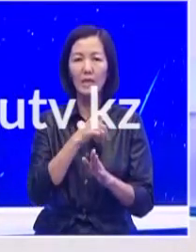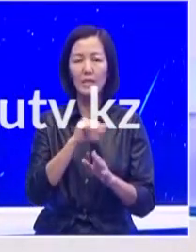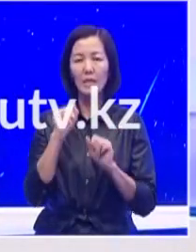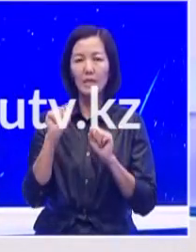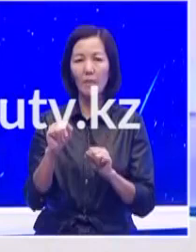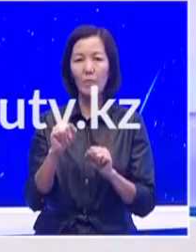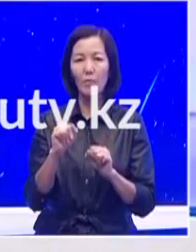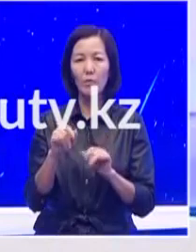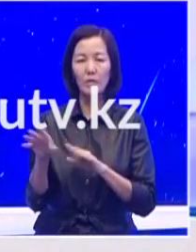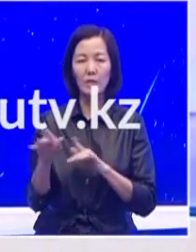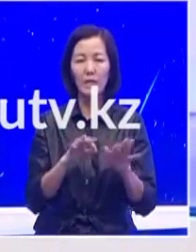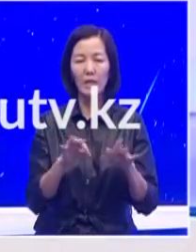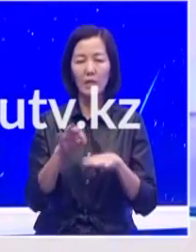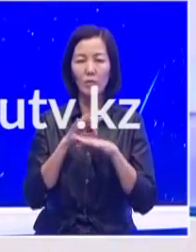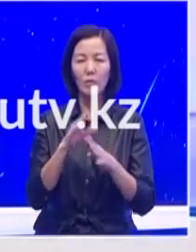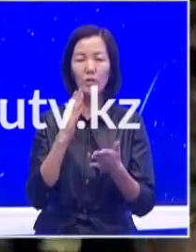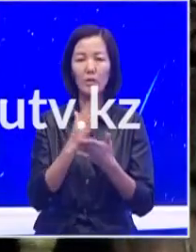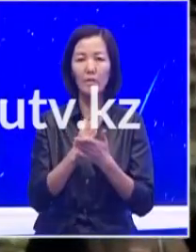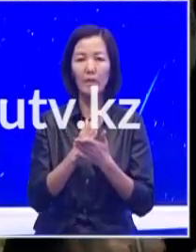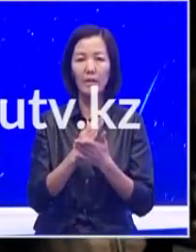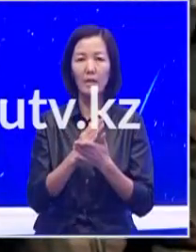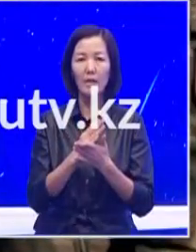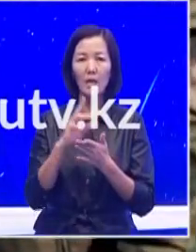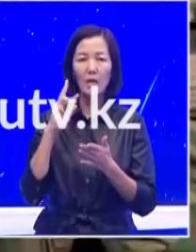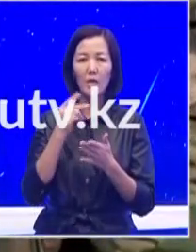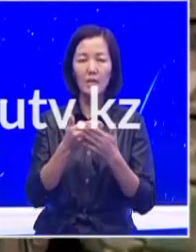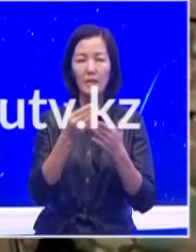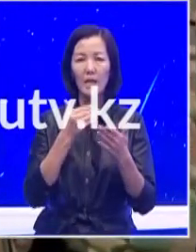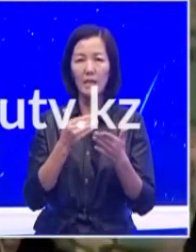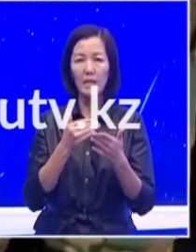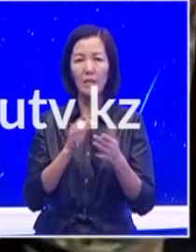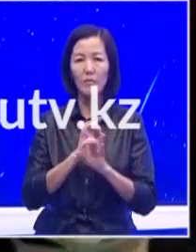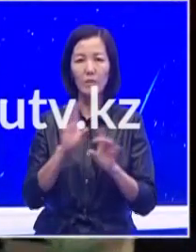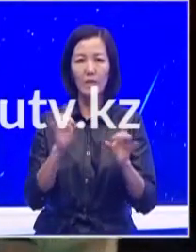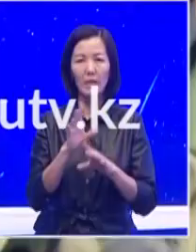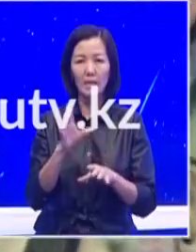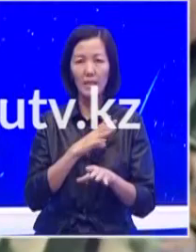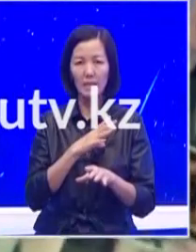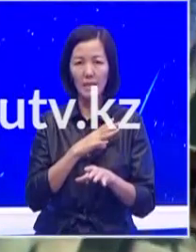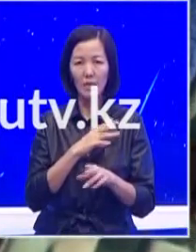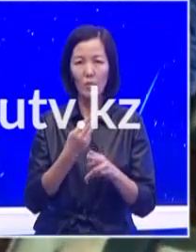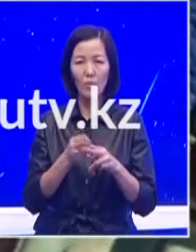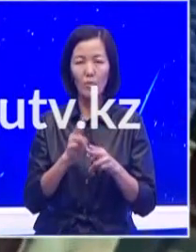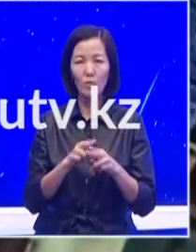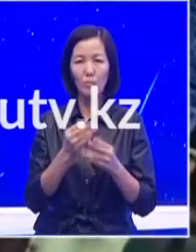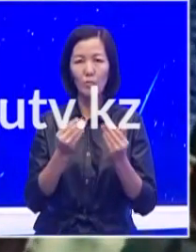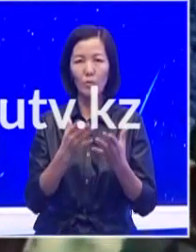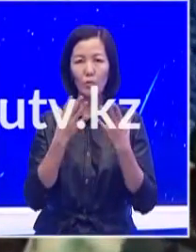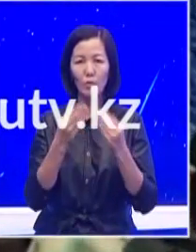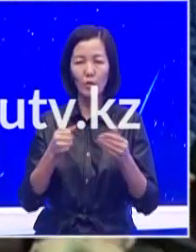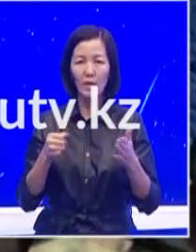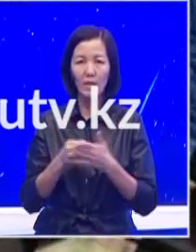жағу ережелерін түсіндіріп, иісті газдан уланудың алдын алу алғышарттарын ескертті. Саладағылар осы уақытқа дейін